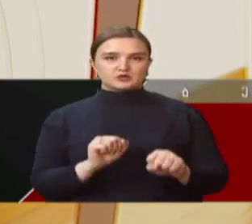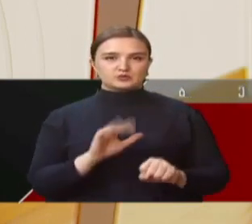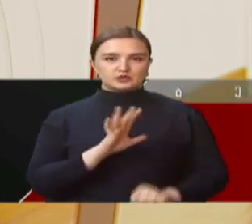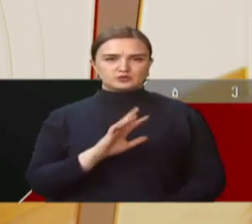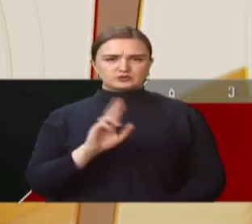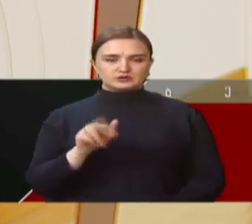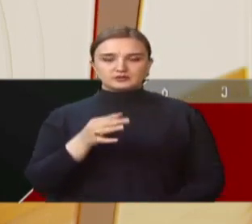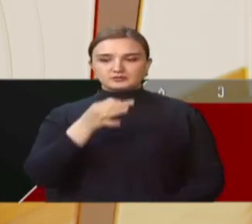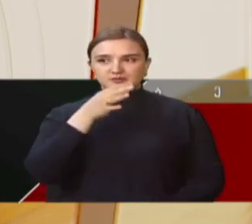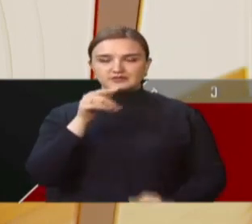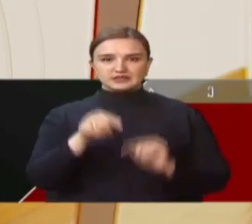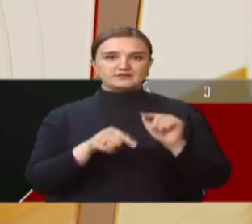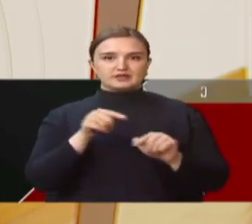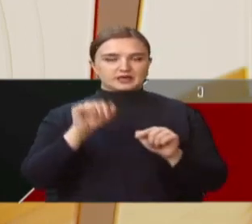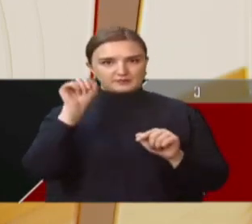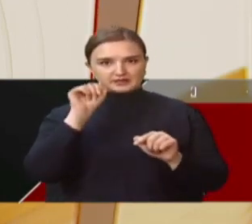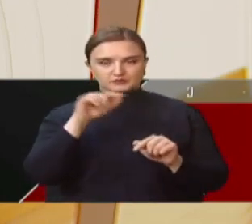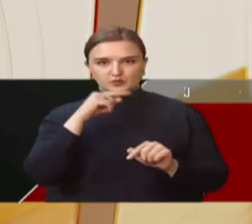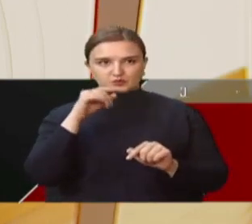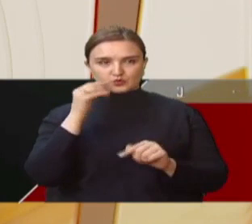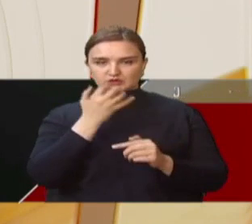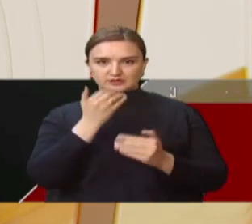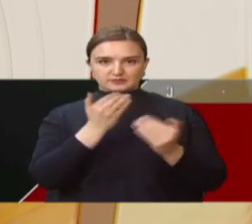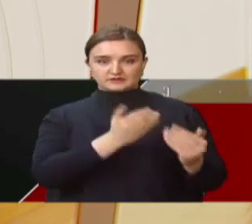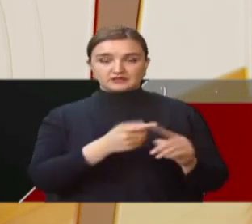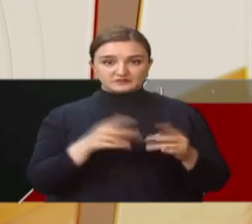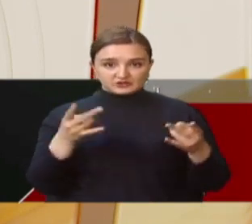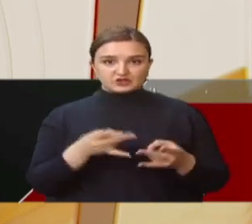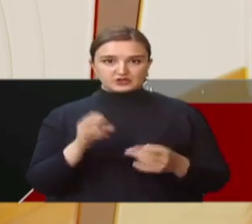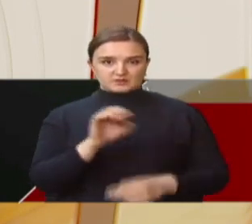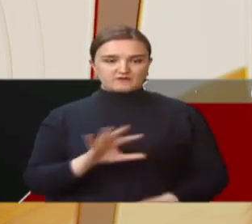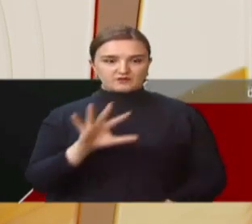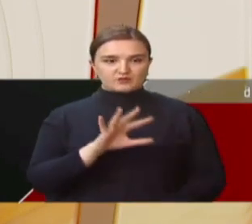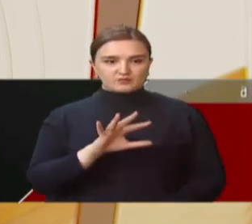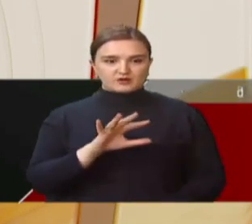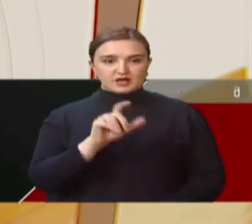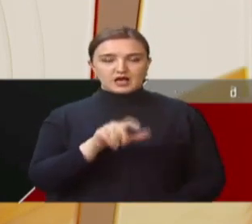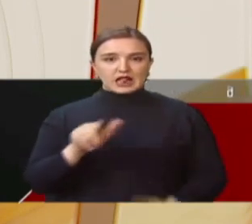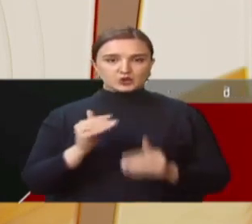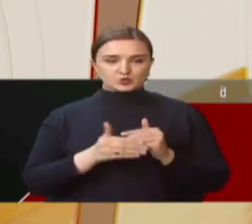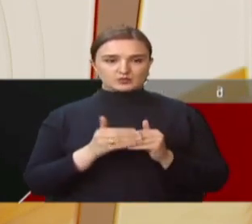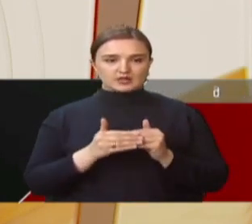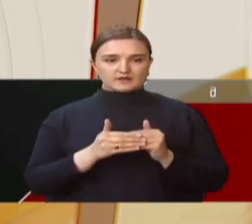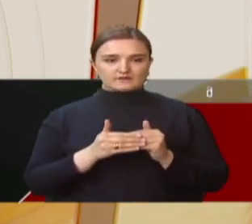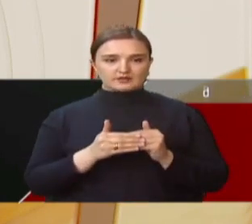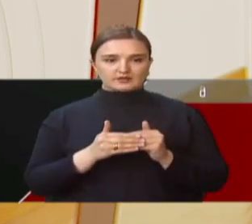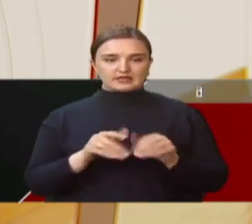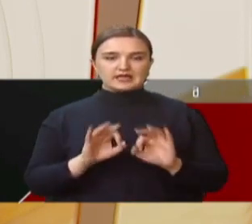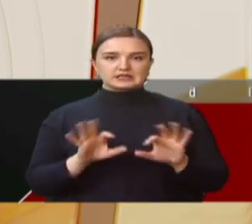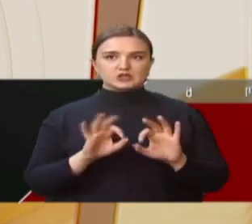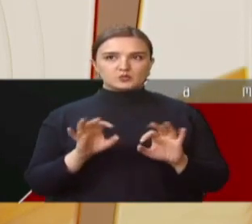და მიმზიდველი გახდეს აფხაზების და ოსებისთვის. Აი ამისთვის ჭირდება ევროპა. Ამას უმალავენ ხალხს ამ შანსს და ელაპარაკებიან